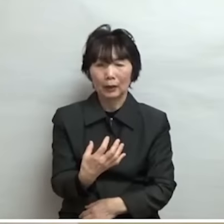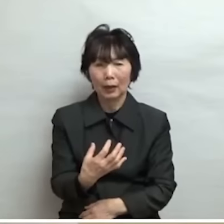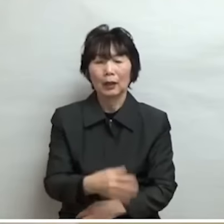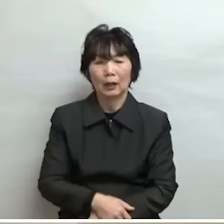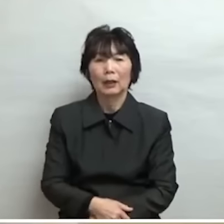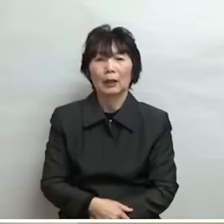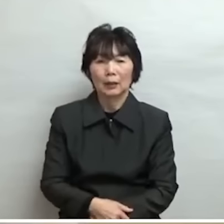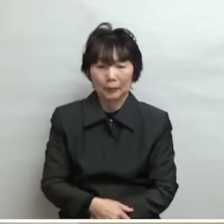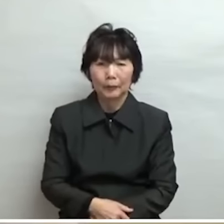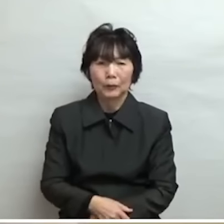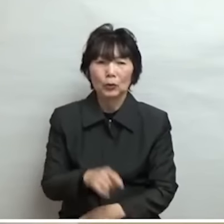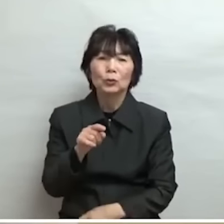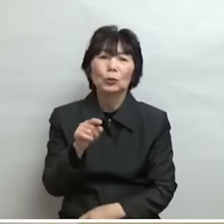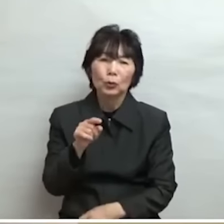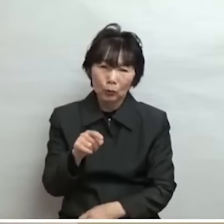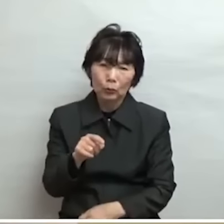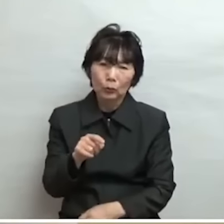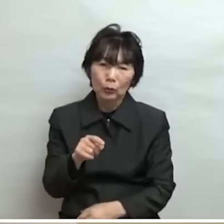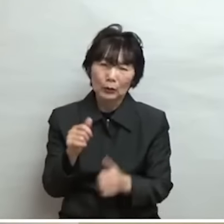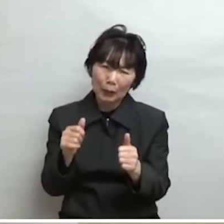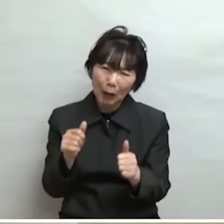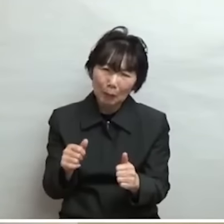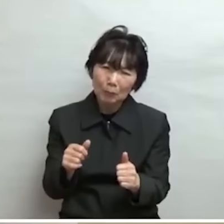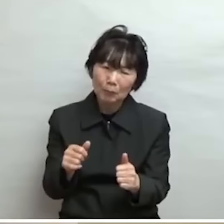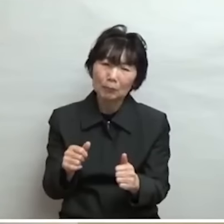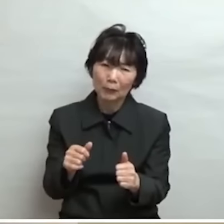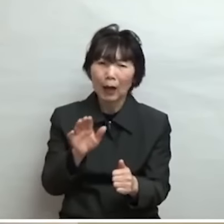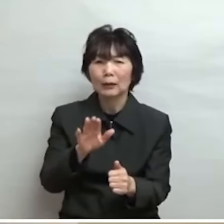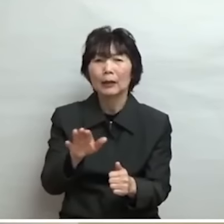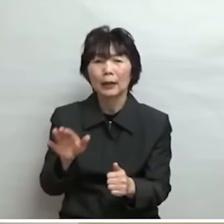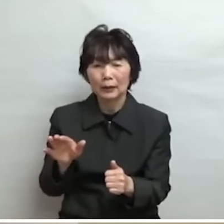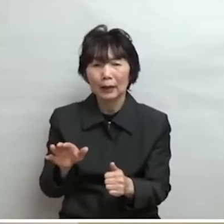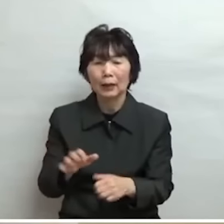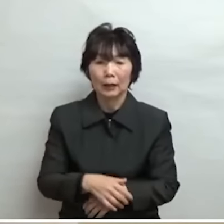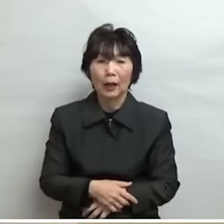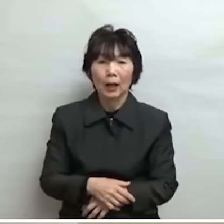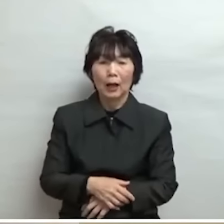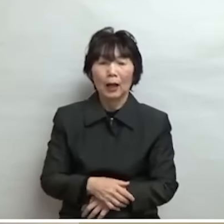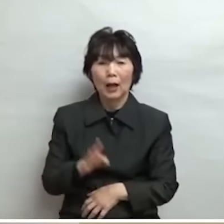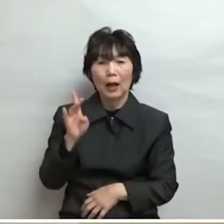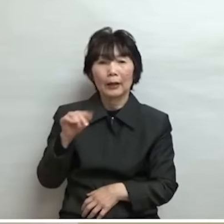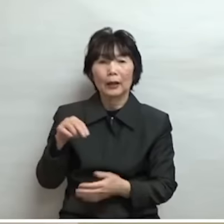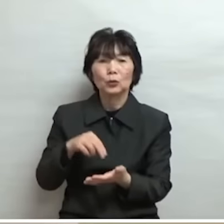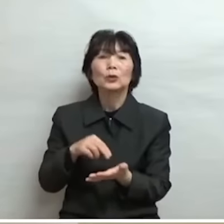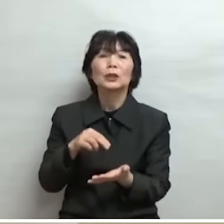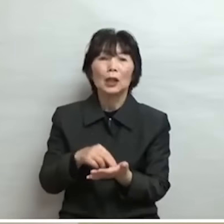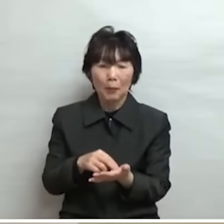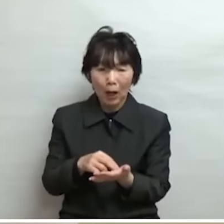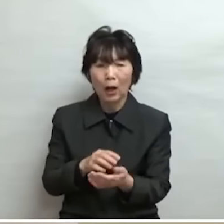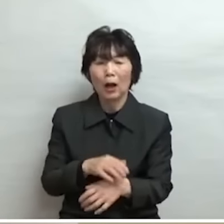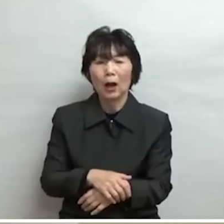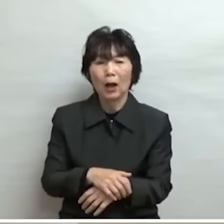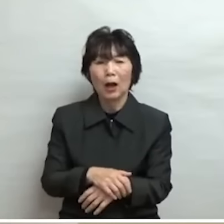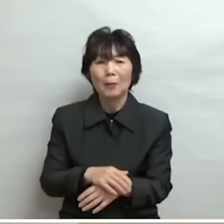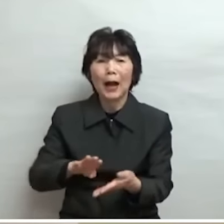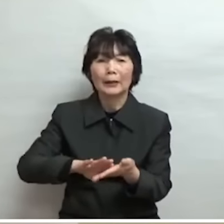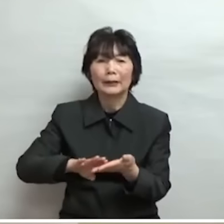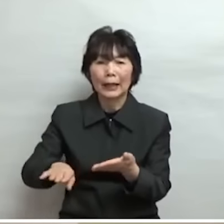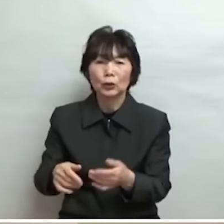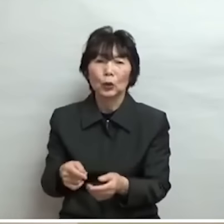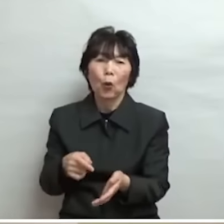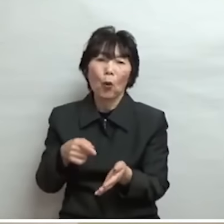重を求める訴訟ですとか、そういうことを起こされたという中で、うちとすれば都市公園法に基づきます、まず撤去命令を出